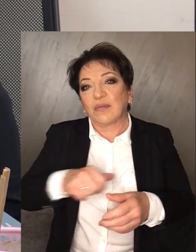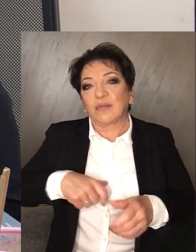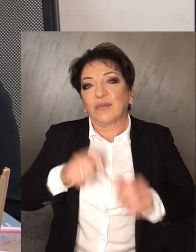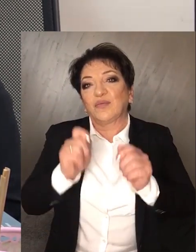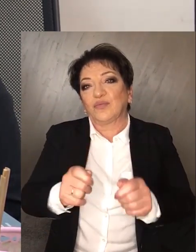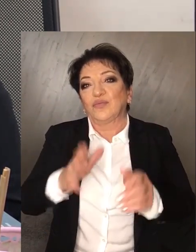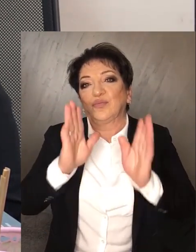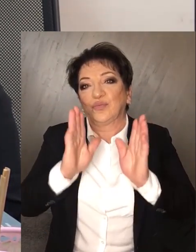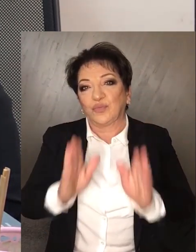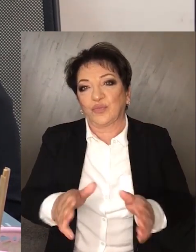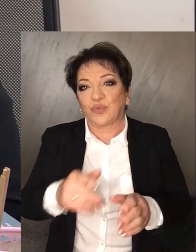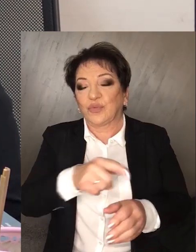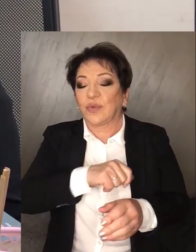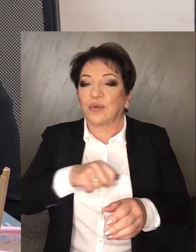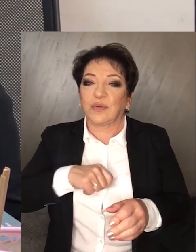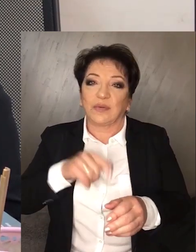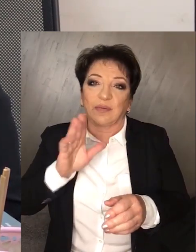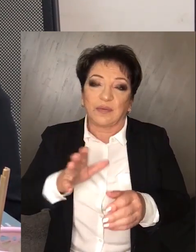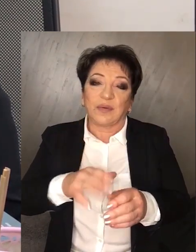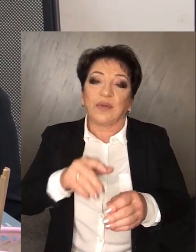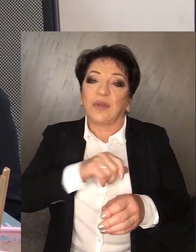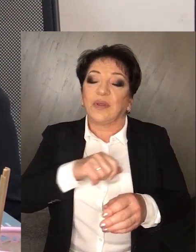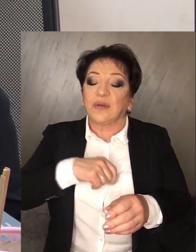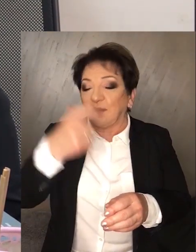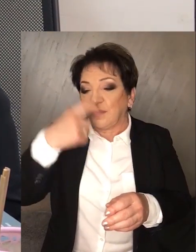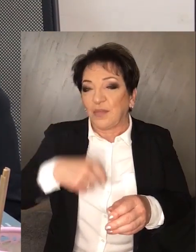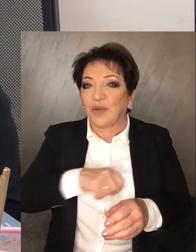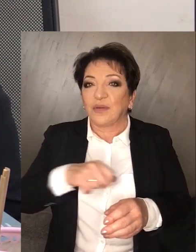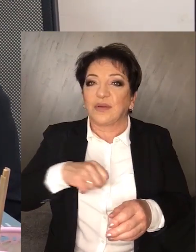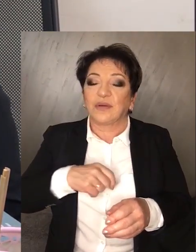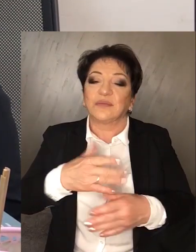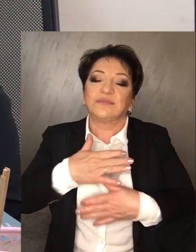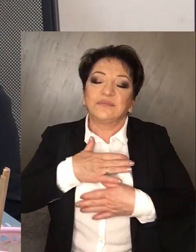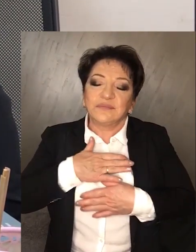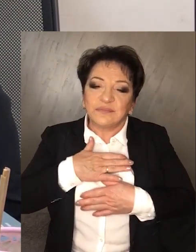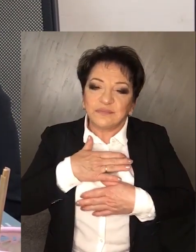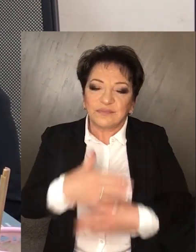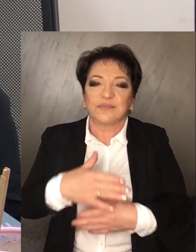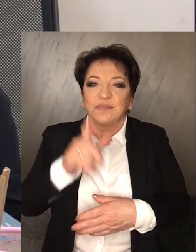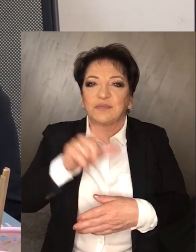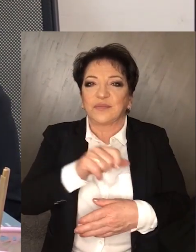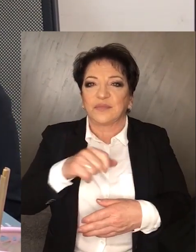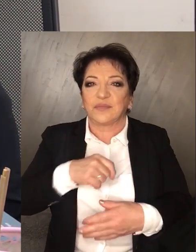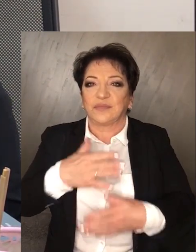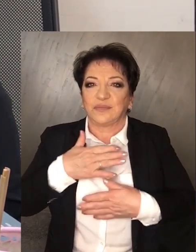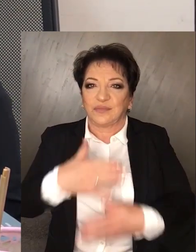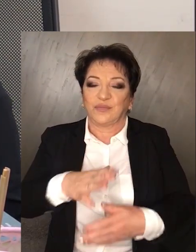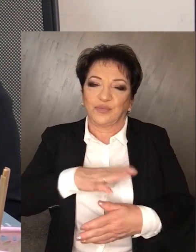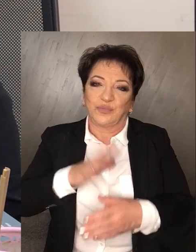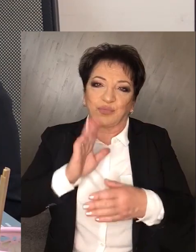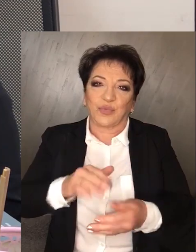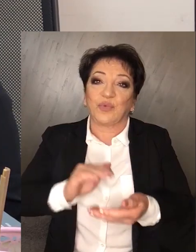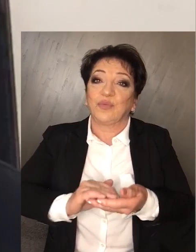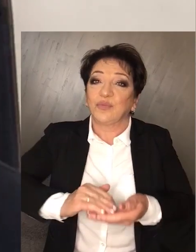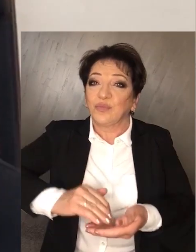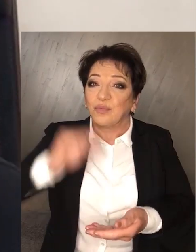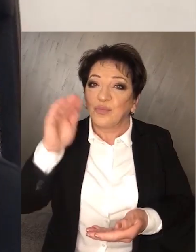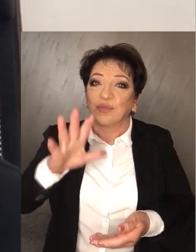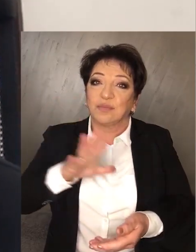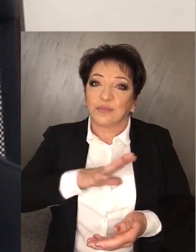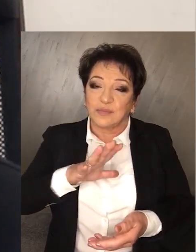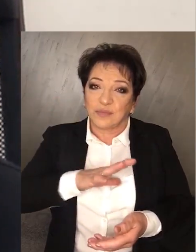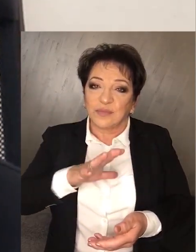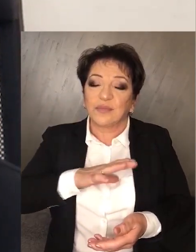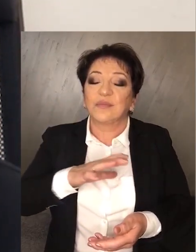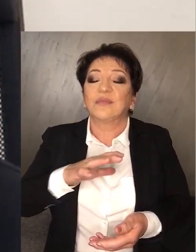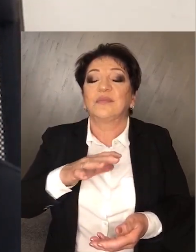թե ուղղակի ուրիշ այլ ճանապարհ կընտրեն, այսինքն դες նաև կա Աստծո նախախնամությունը, նվիրյալները դառնում են